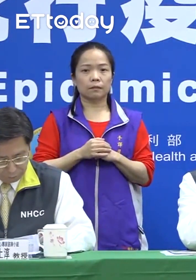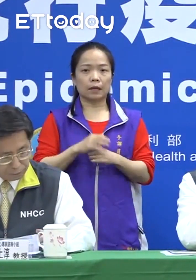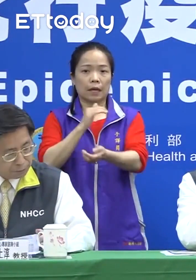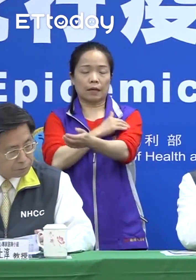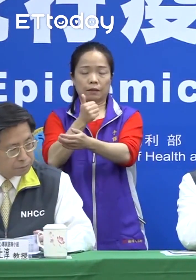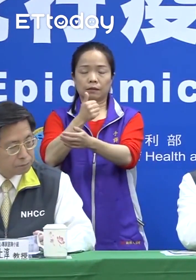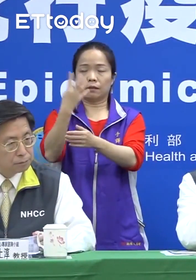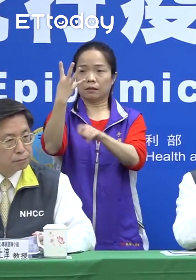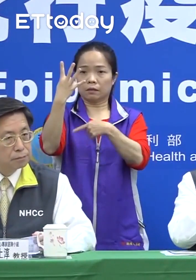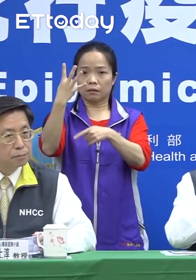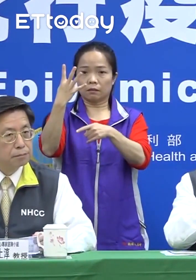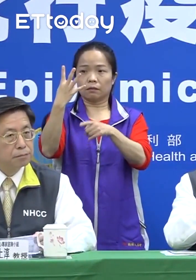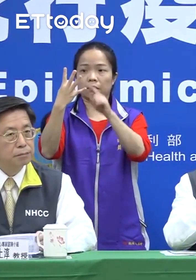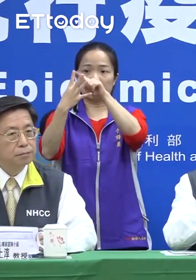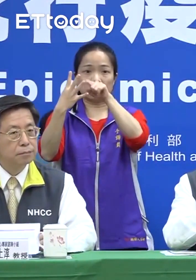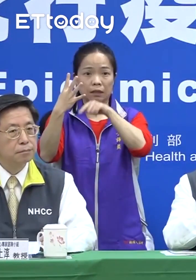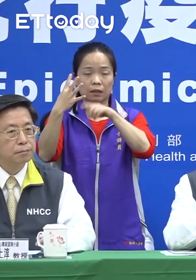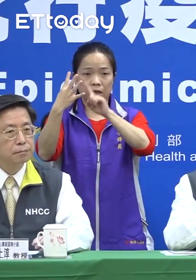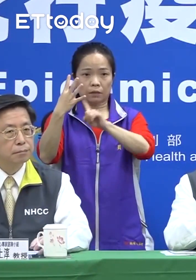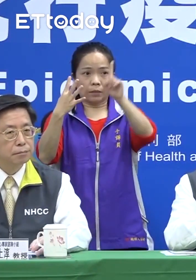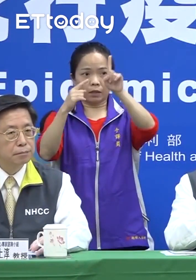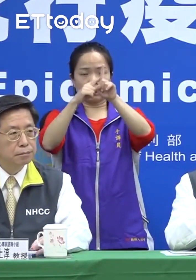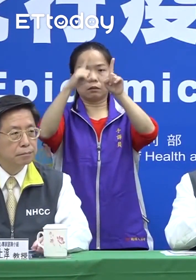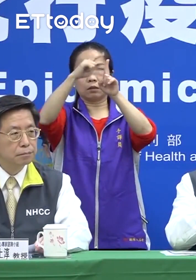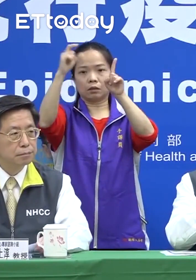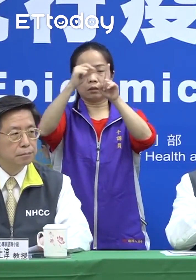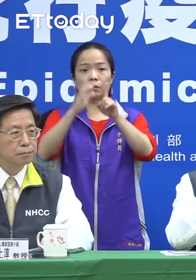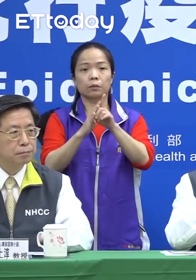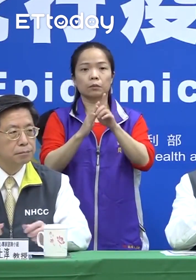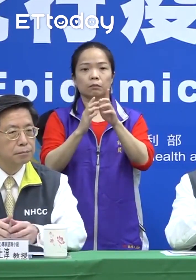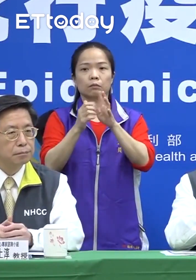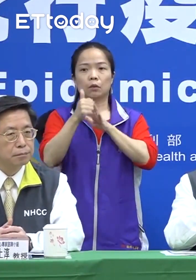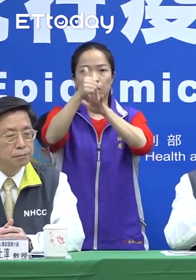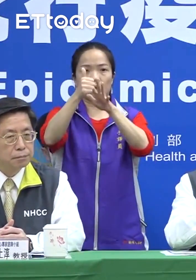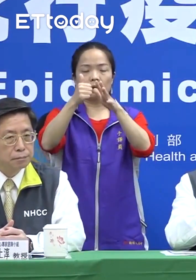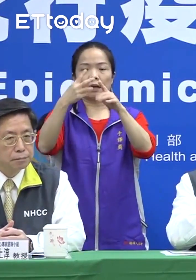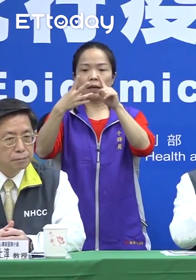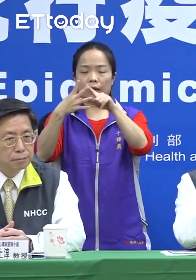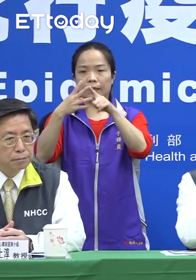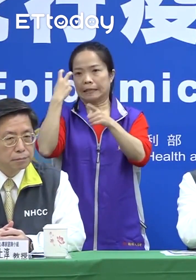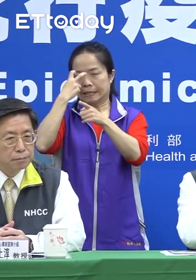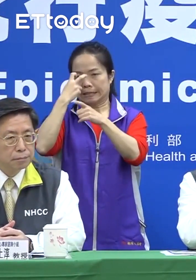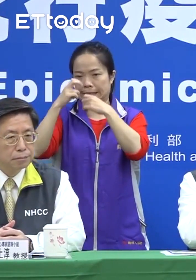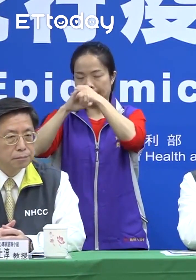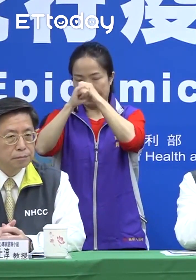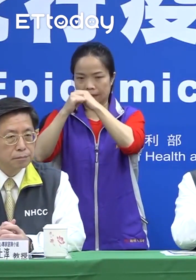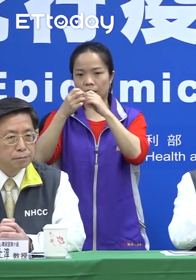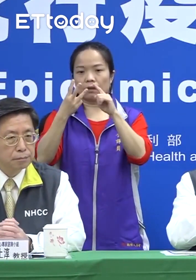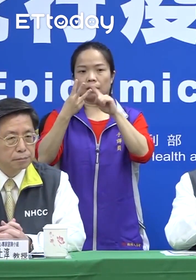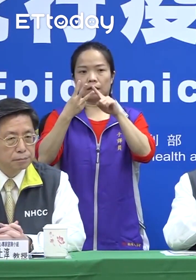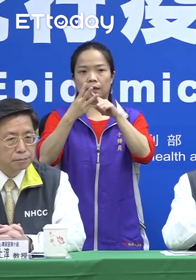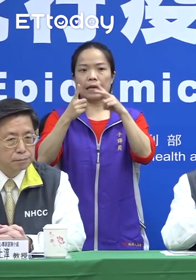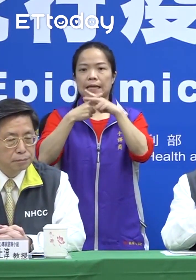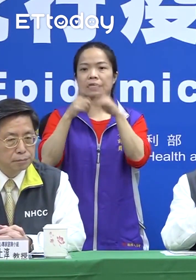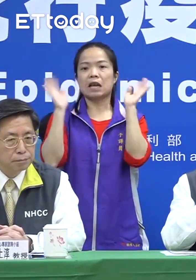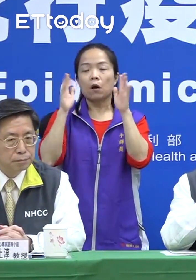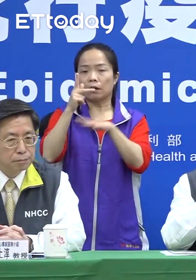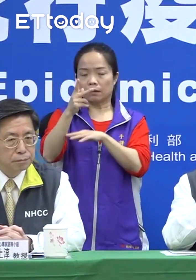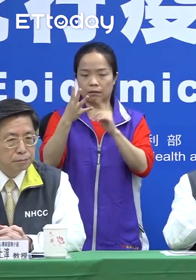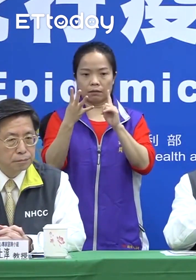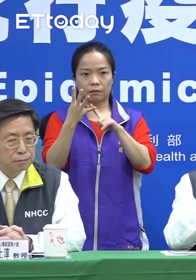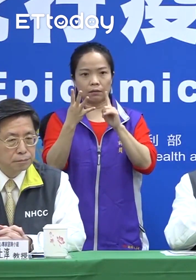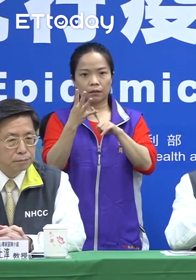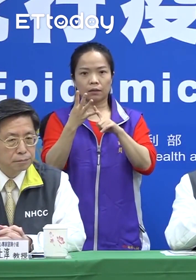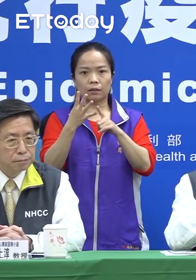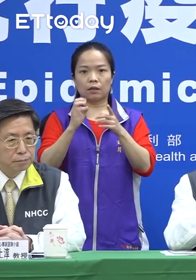医师里面包含了一位哈，我们的领队，包含一位检疫的医师，包含一位小儿科医师，包